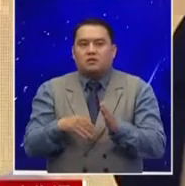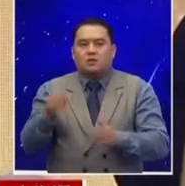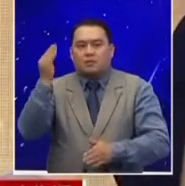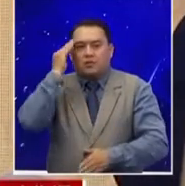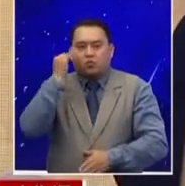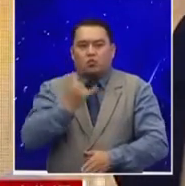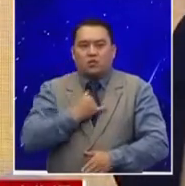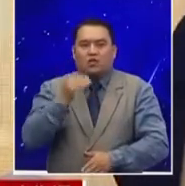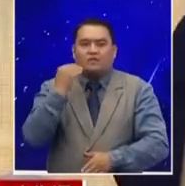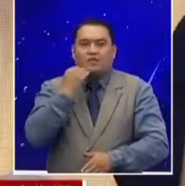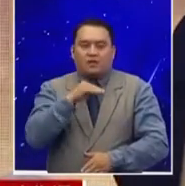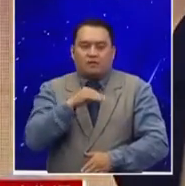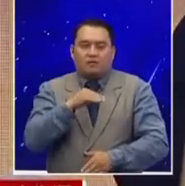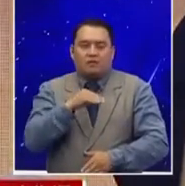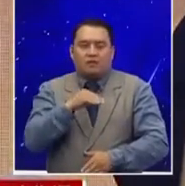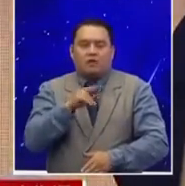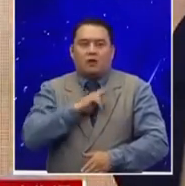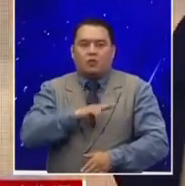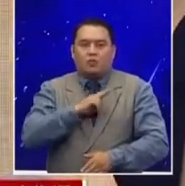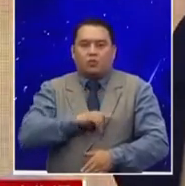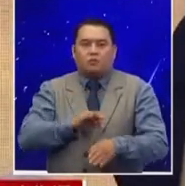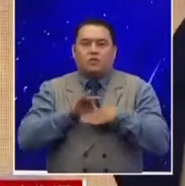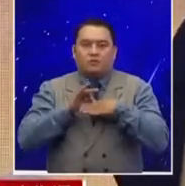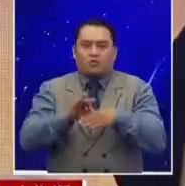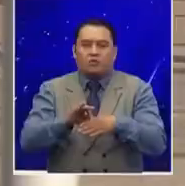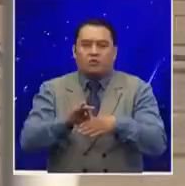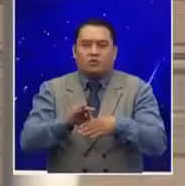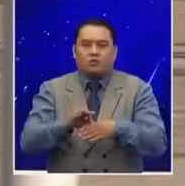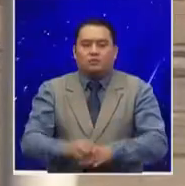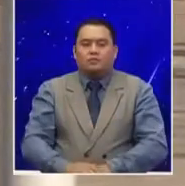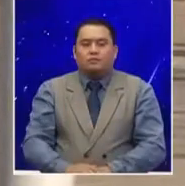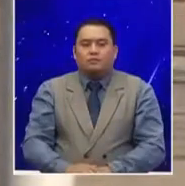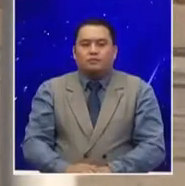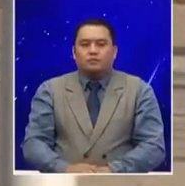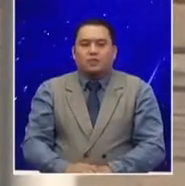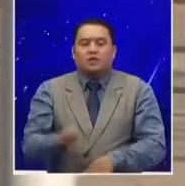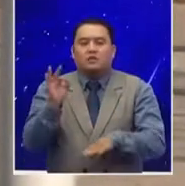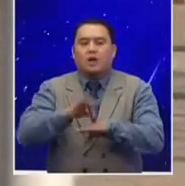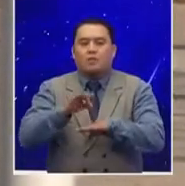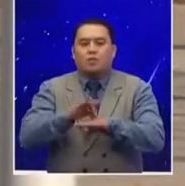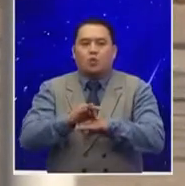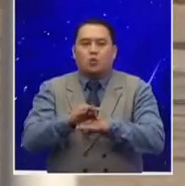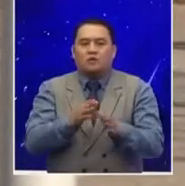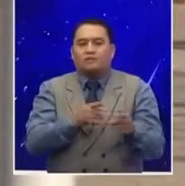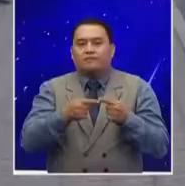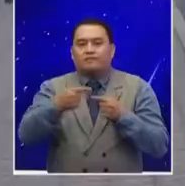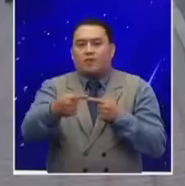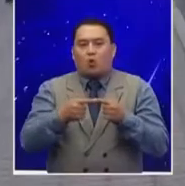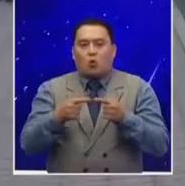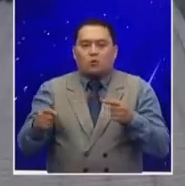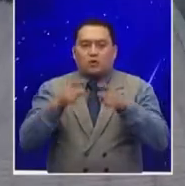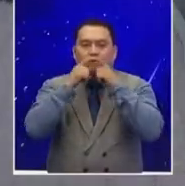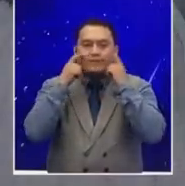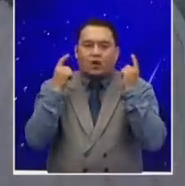смысле у нас эффективность довольно-таки оправдывает свои назначения. Во многом уровень заболеваемости зависит от соблюдения карантинного режима.